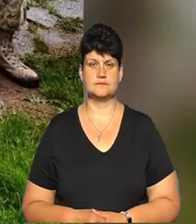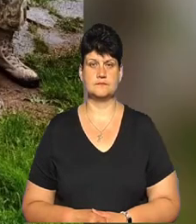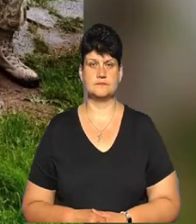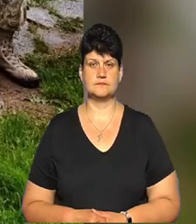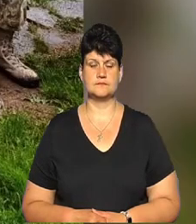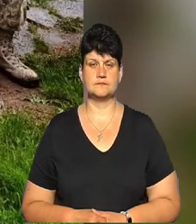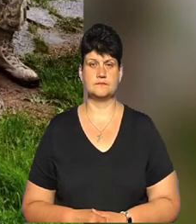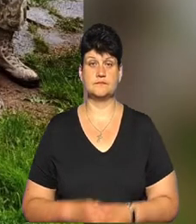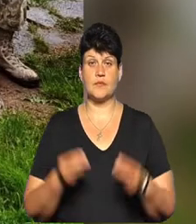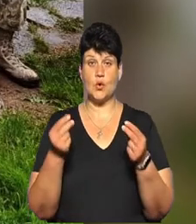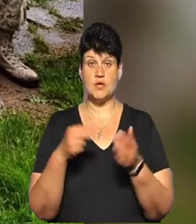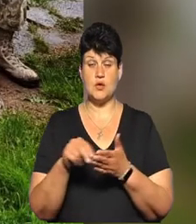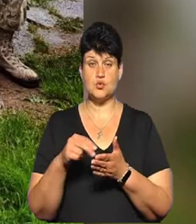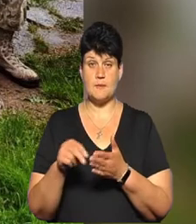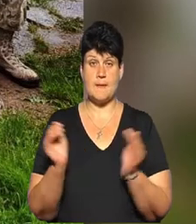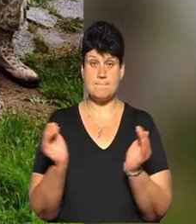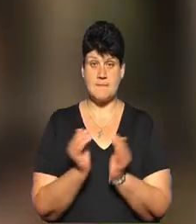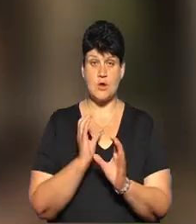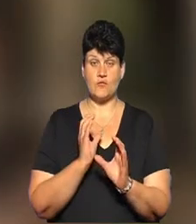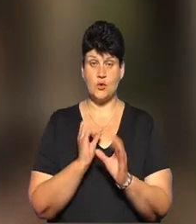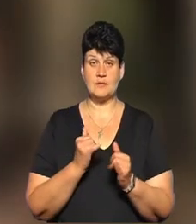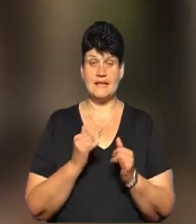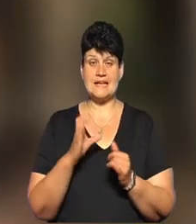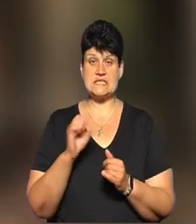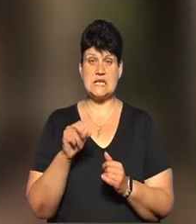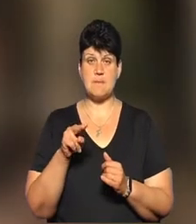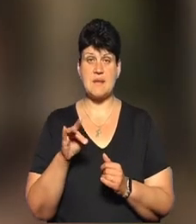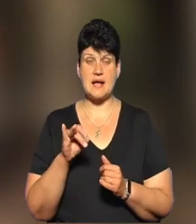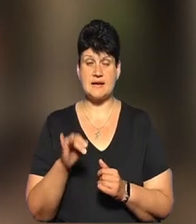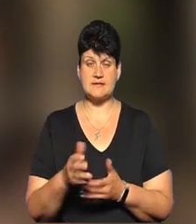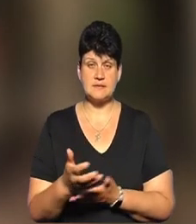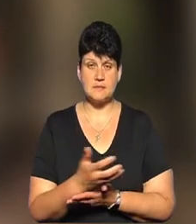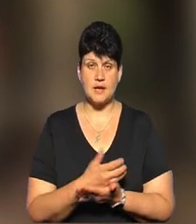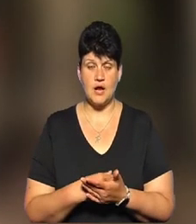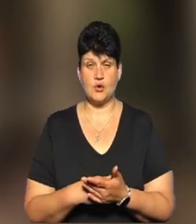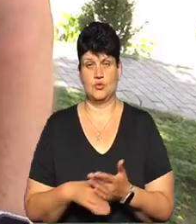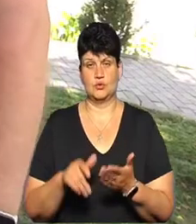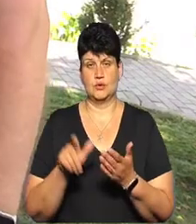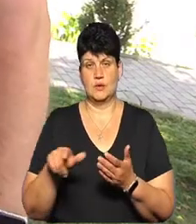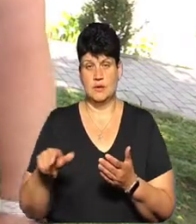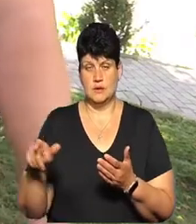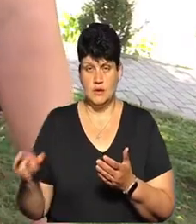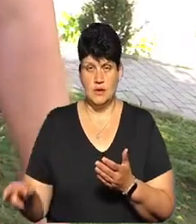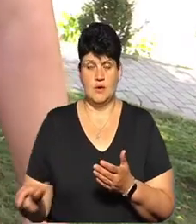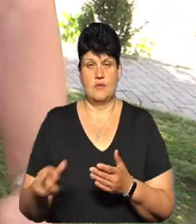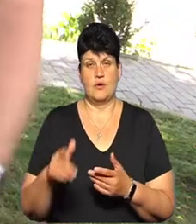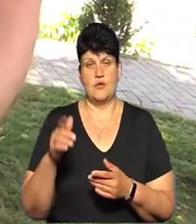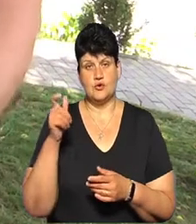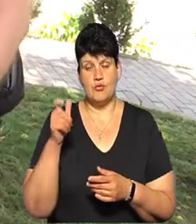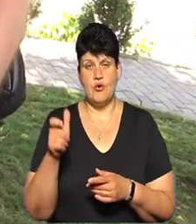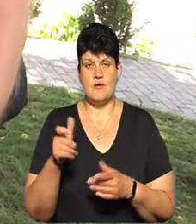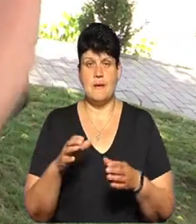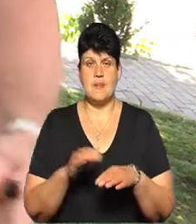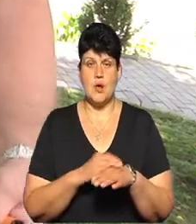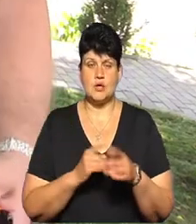Гроші на закупівлю мікроавтобуса для саперів збирають волонтери благодійної організації «Паляниця» у Чорткові. Про це розповів голова цієї